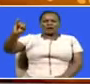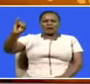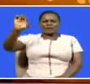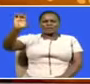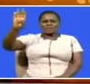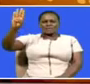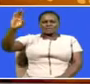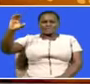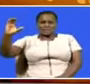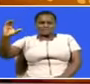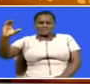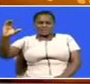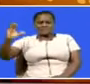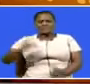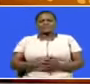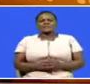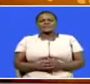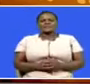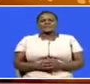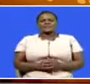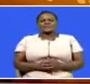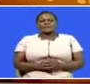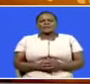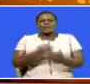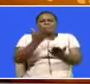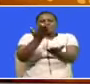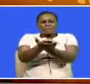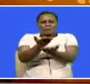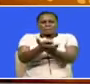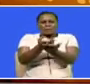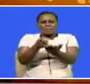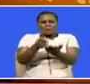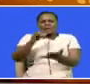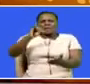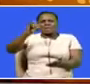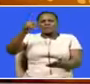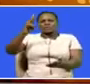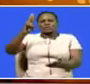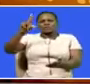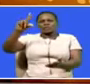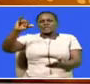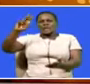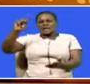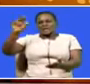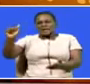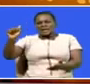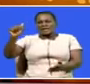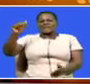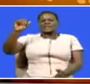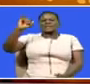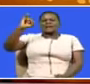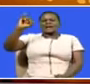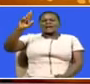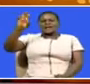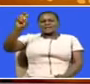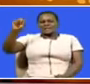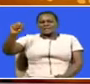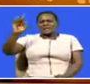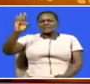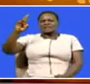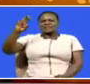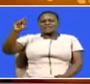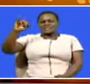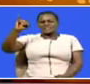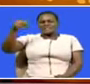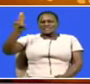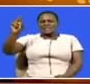kusimamia uchaguzi na mipaka afisini. Kulingana na maombi hayo, Juliana Cherera, Irene Masit, Francis Wanderi na